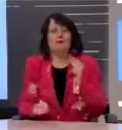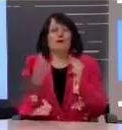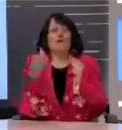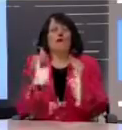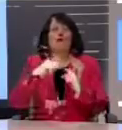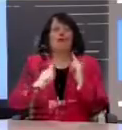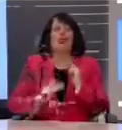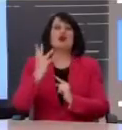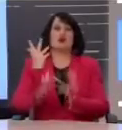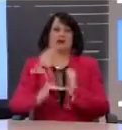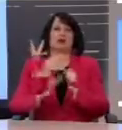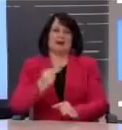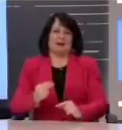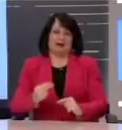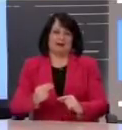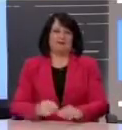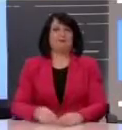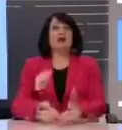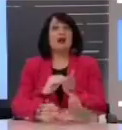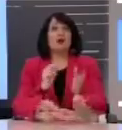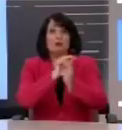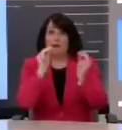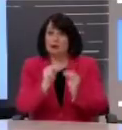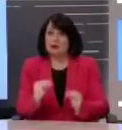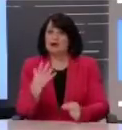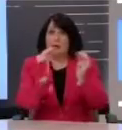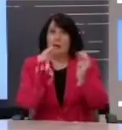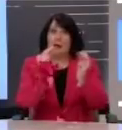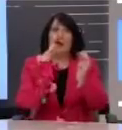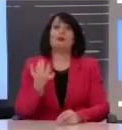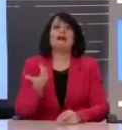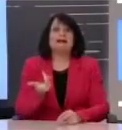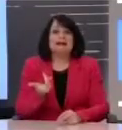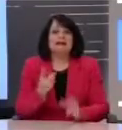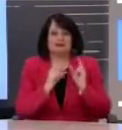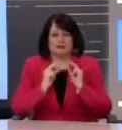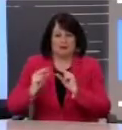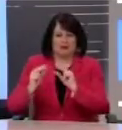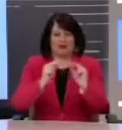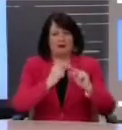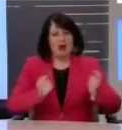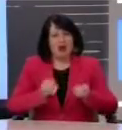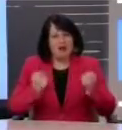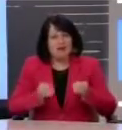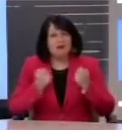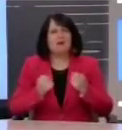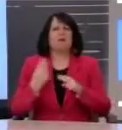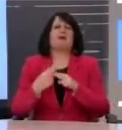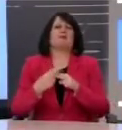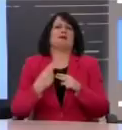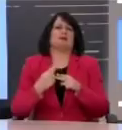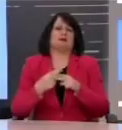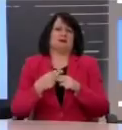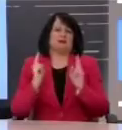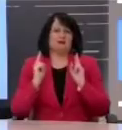τεχνολογιών. Αυτό αποτέλεσμα είναι οι συνομιλίες που κάναμε για άλλες σημαντικές